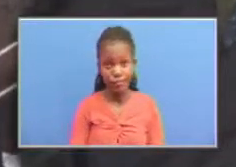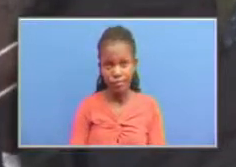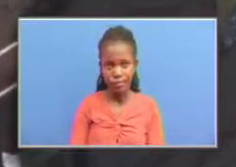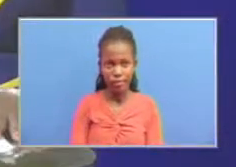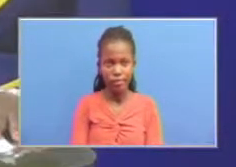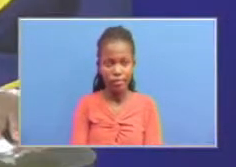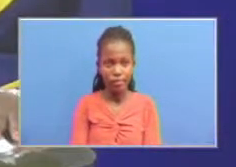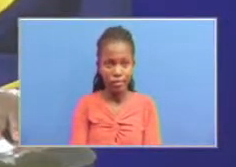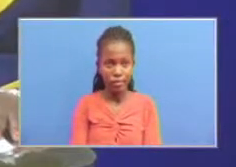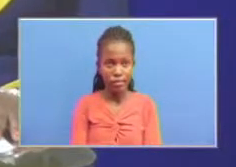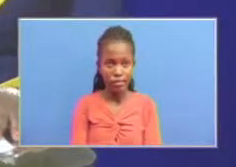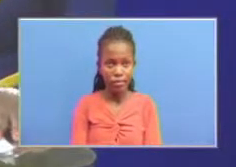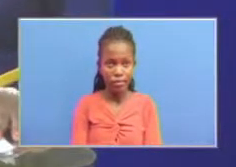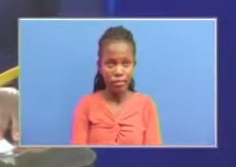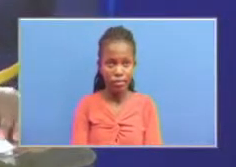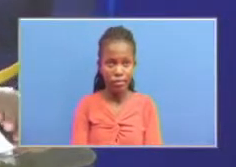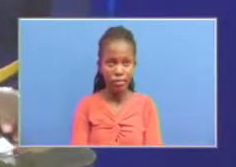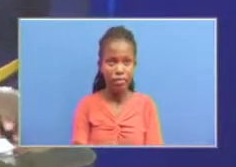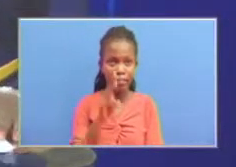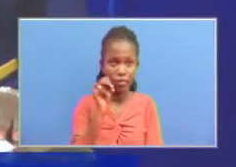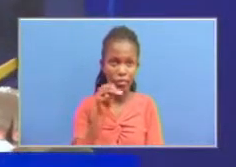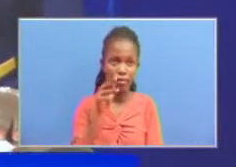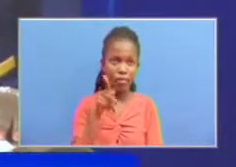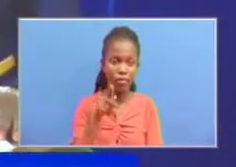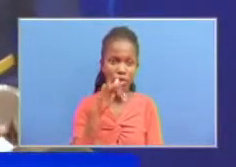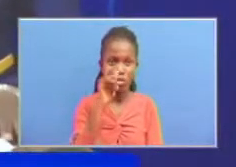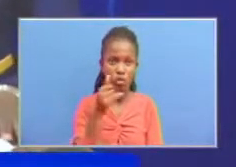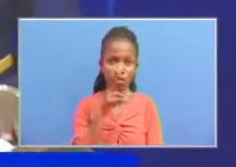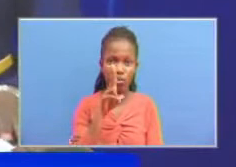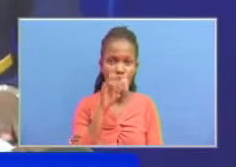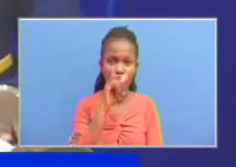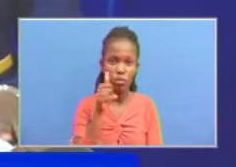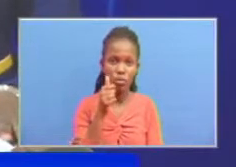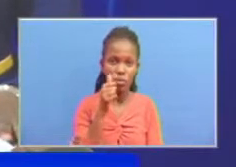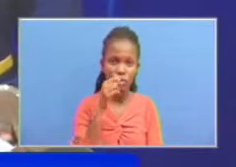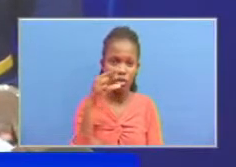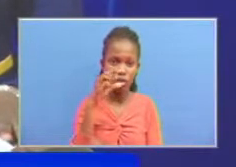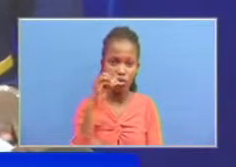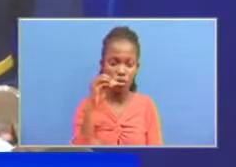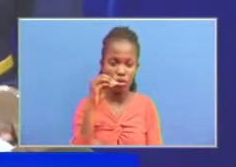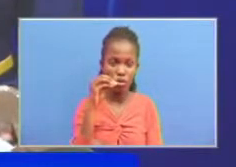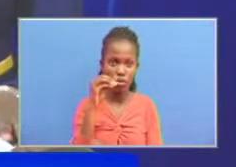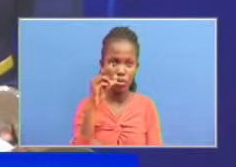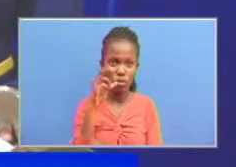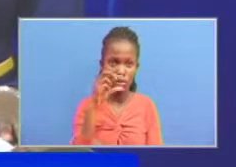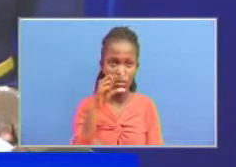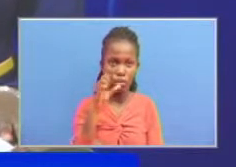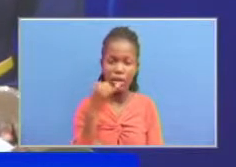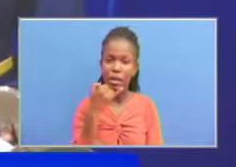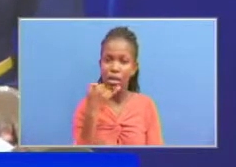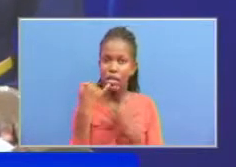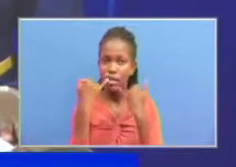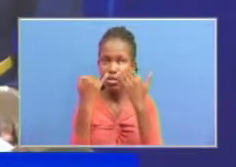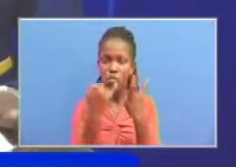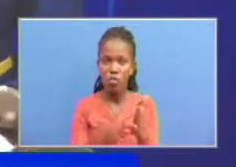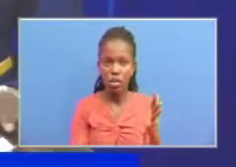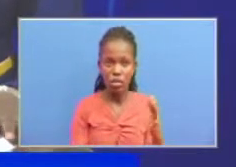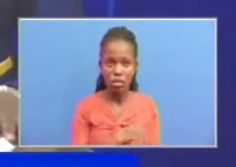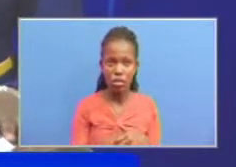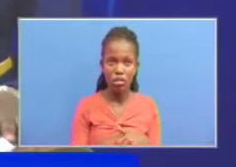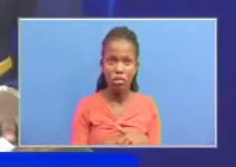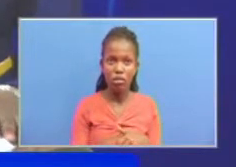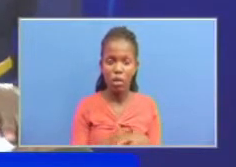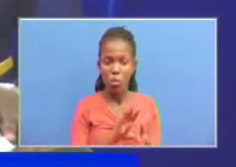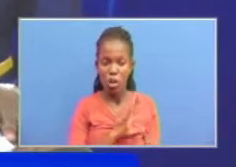day. Muyumbe wa Juja George Koimburi ni watangasa ataukwaka skulu itano siamanyiwa